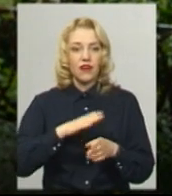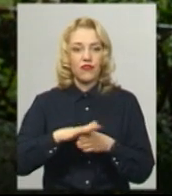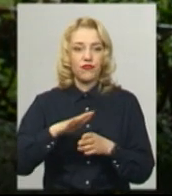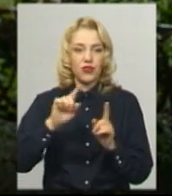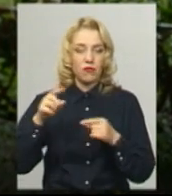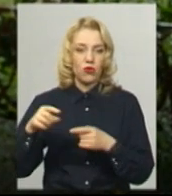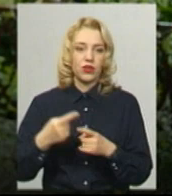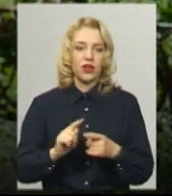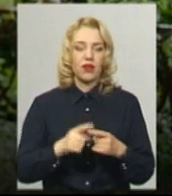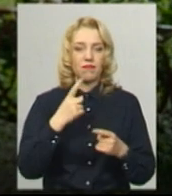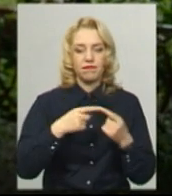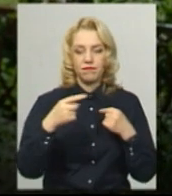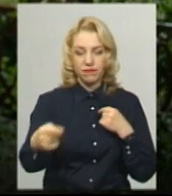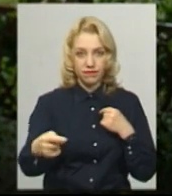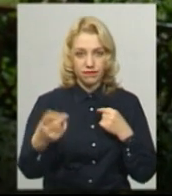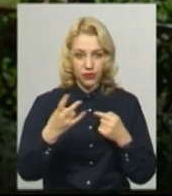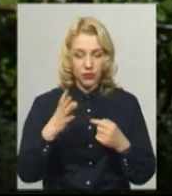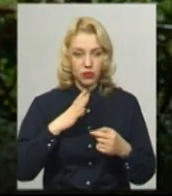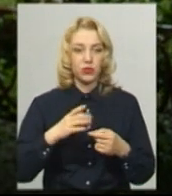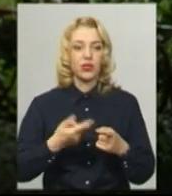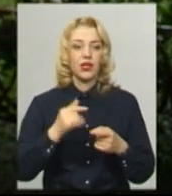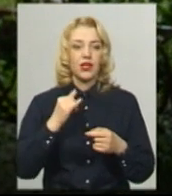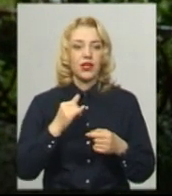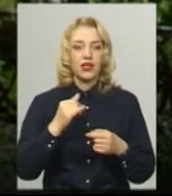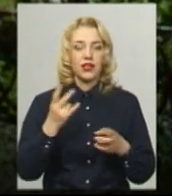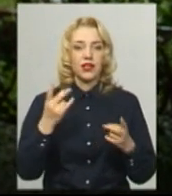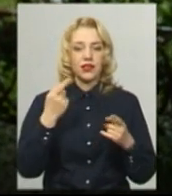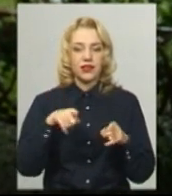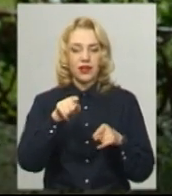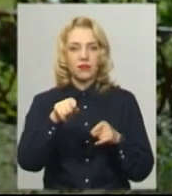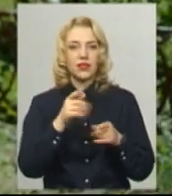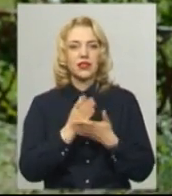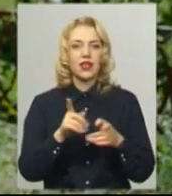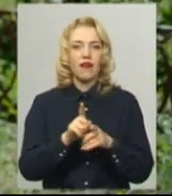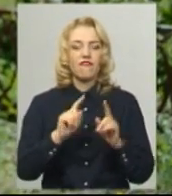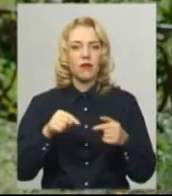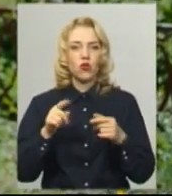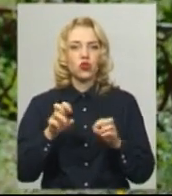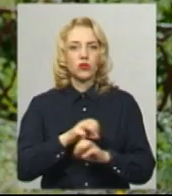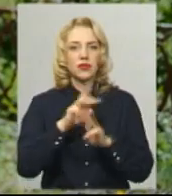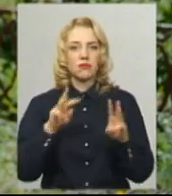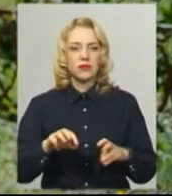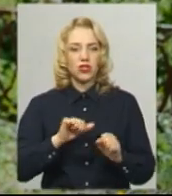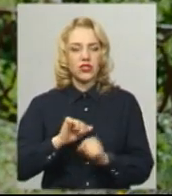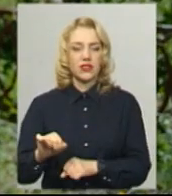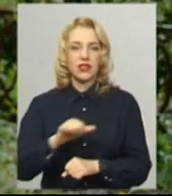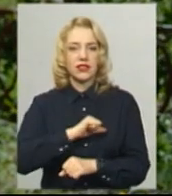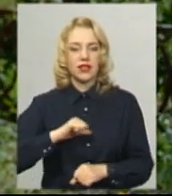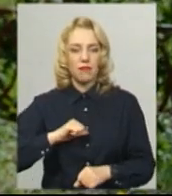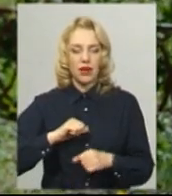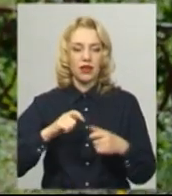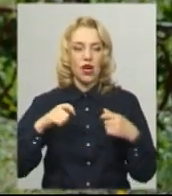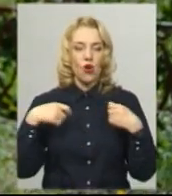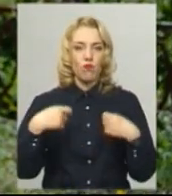квадратних метрів. Потім там є така вимога, щоб забезпечити захист самих продавців